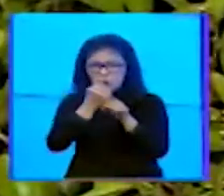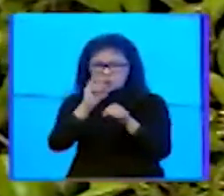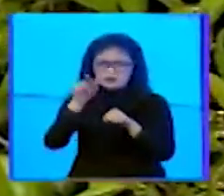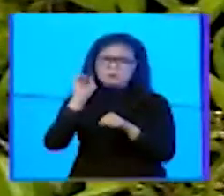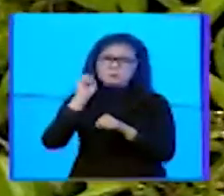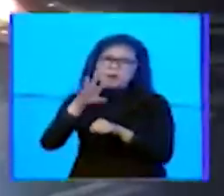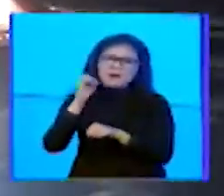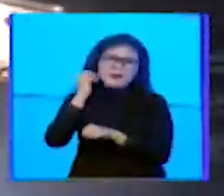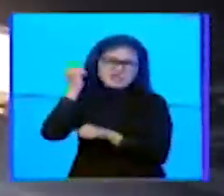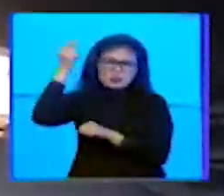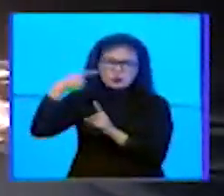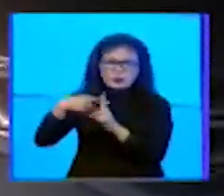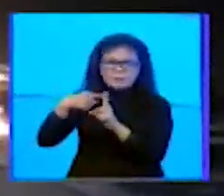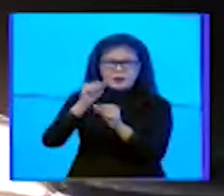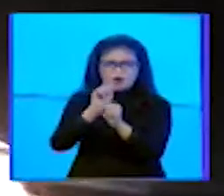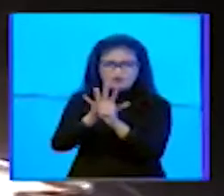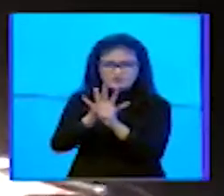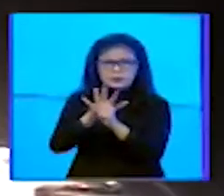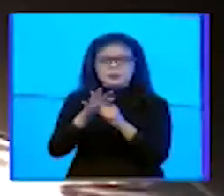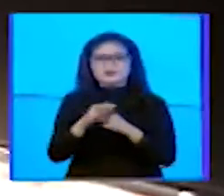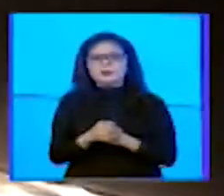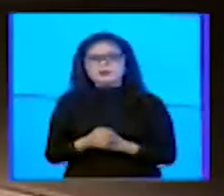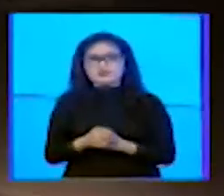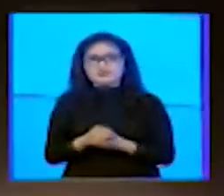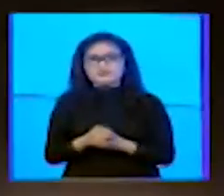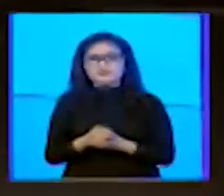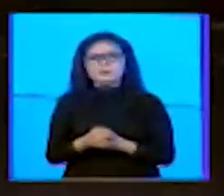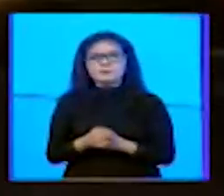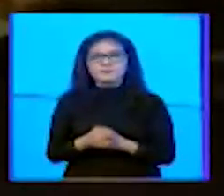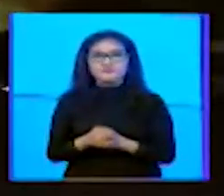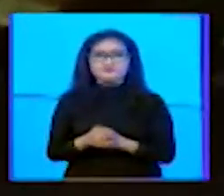libur Natal dan Tahun Baru. Tim Liputan melaporkan.